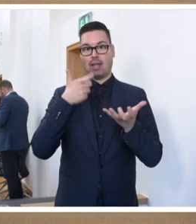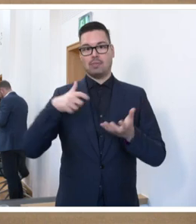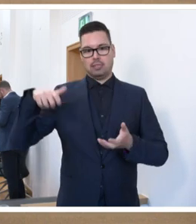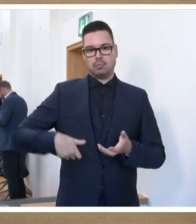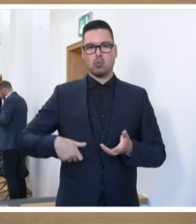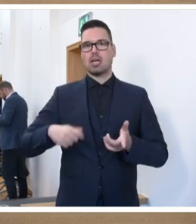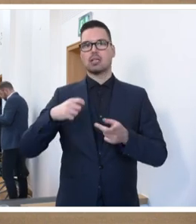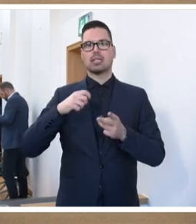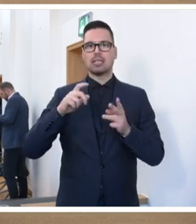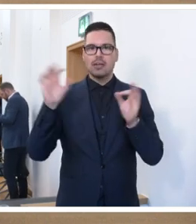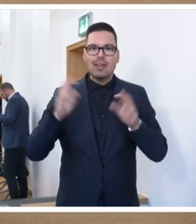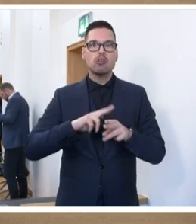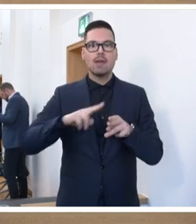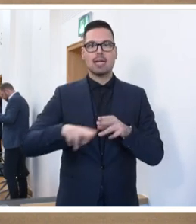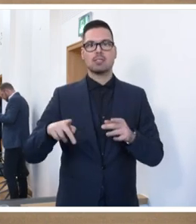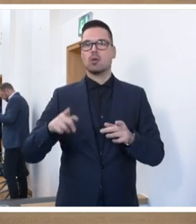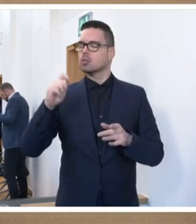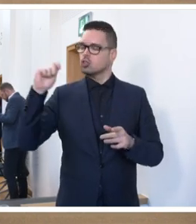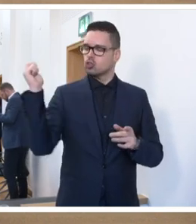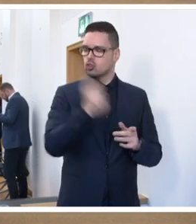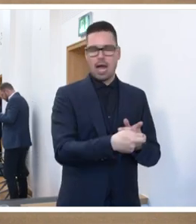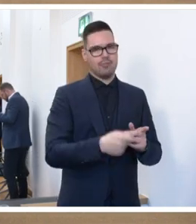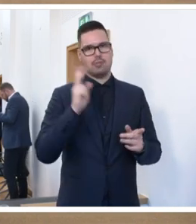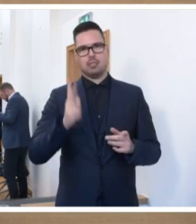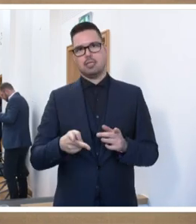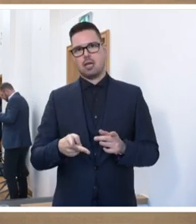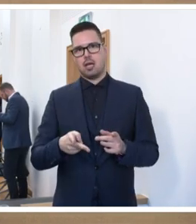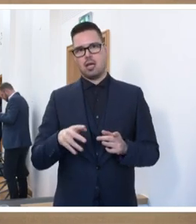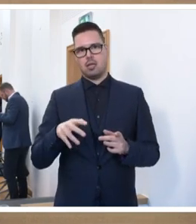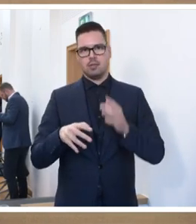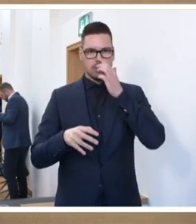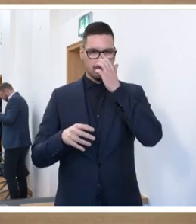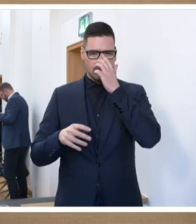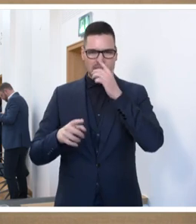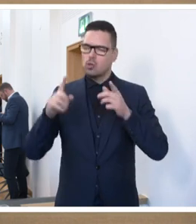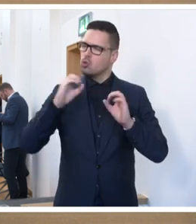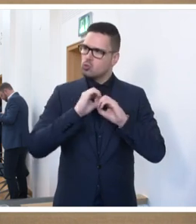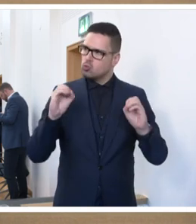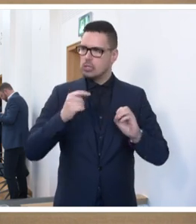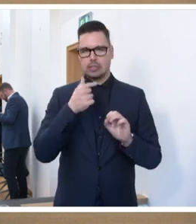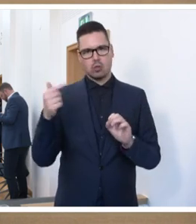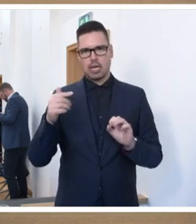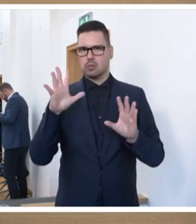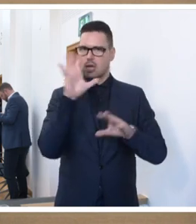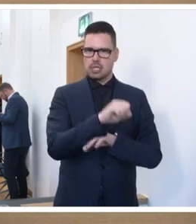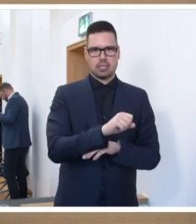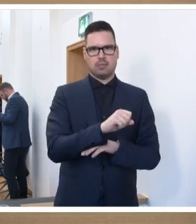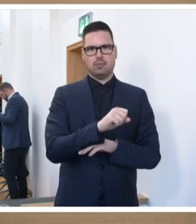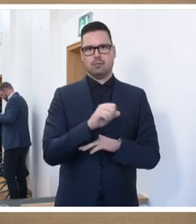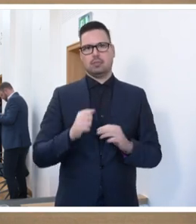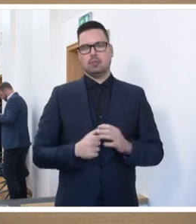Werkzeuges soll sich strafverschärfend auswirken. Von dem Gesetz sollte das Signal ausgehen, null Toleranz gegenüber Angriffe auf unseren